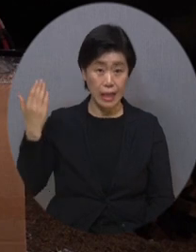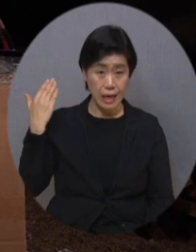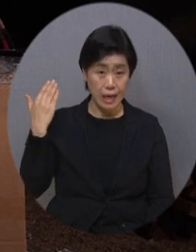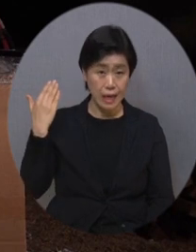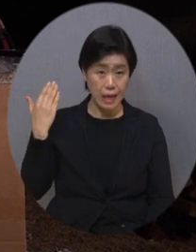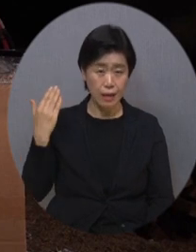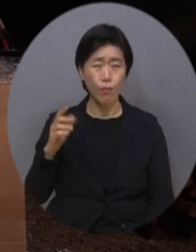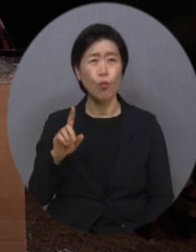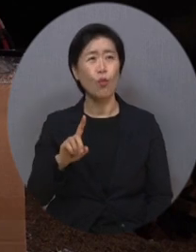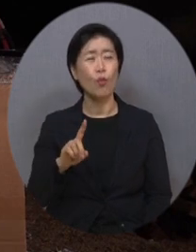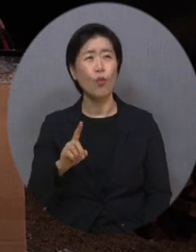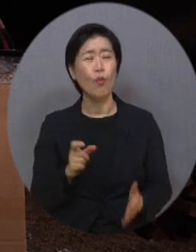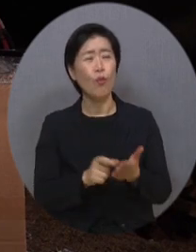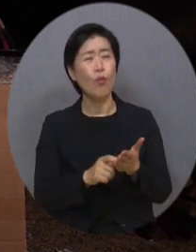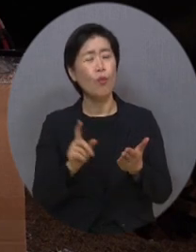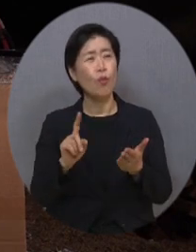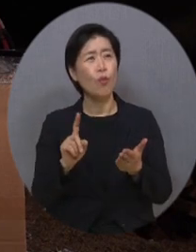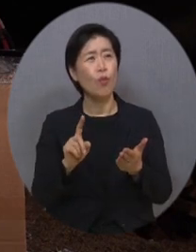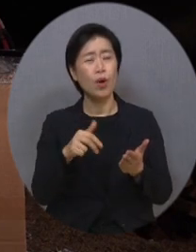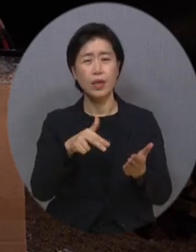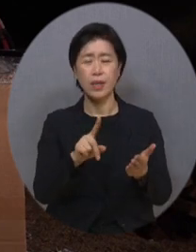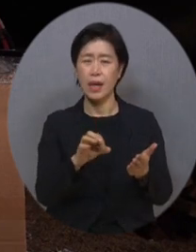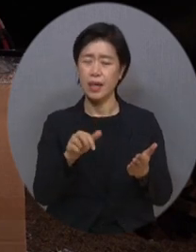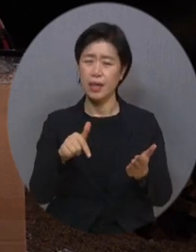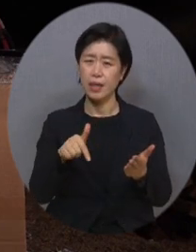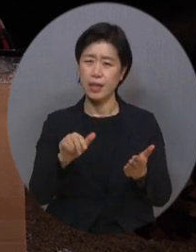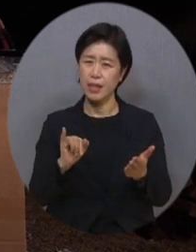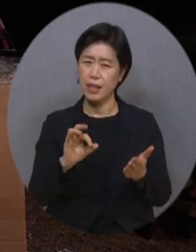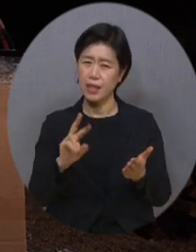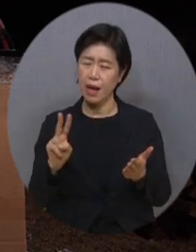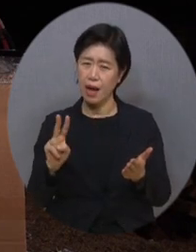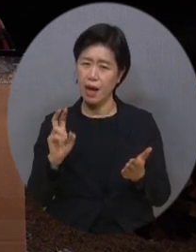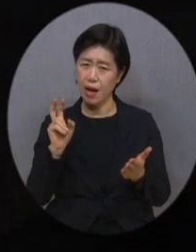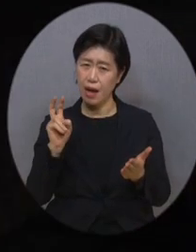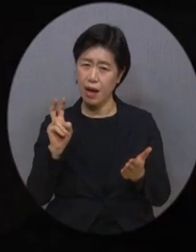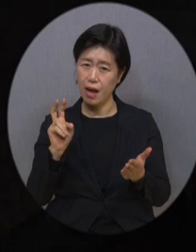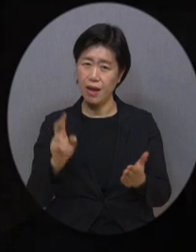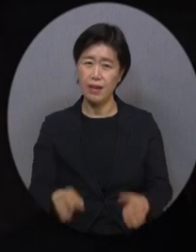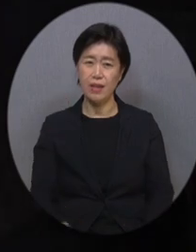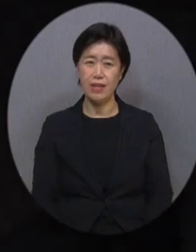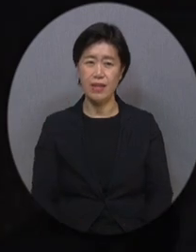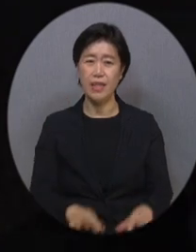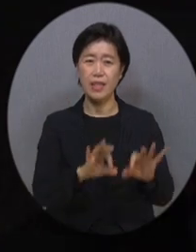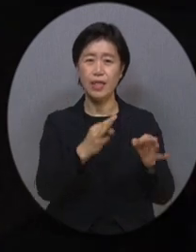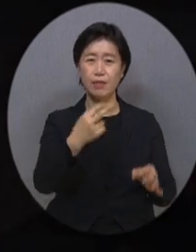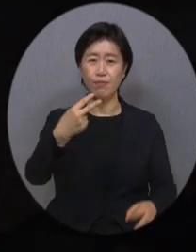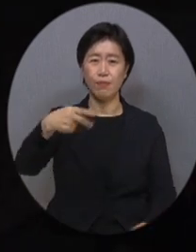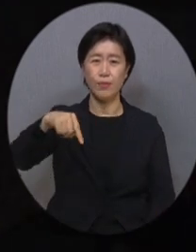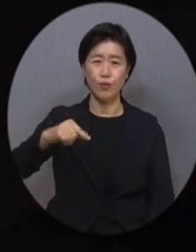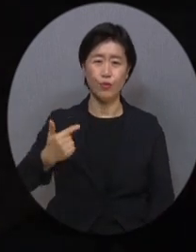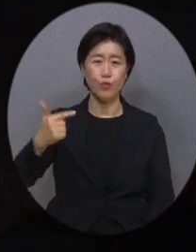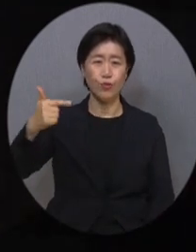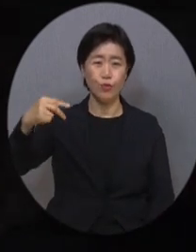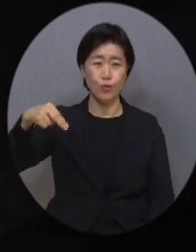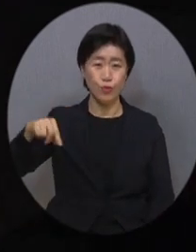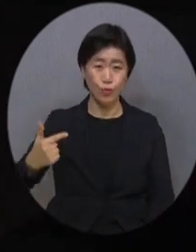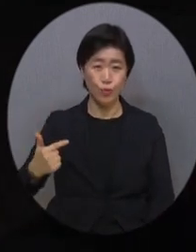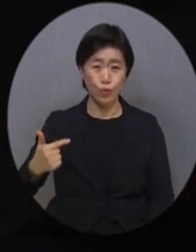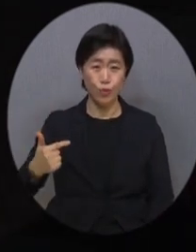전에 뭐라고 했더라? 자기양가? 그 전에? 자기님인가? 김뚱뚱님. 김뚱뚱. 아 맞아. 김뚱뚱.